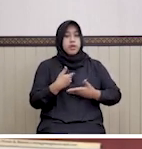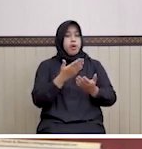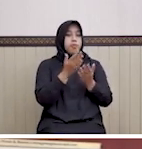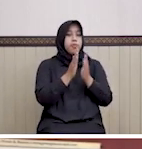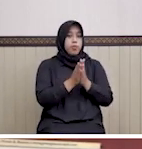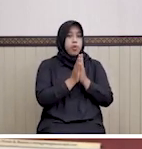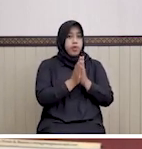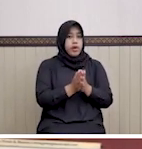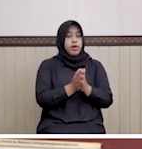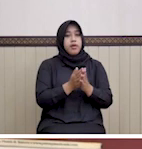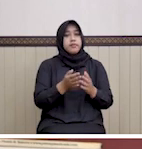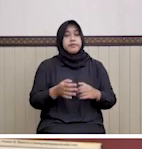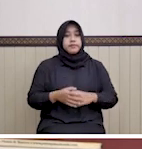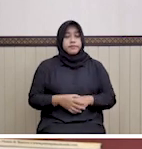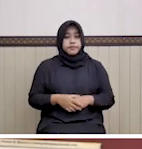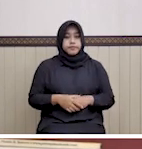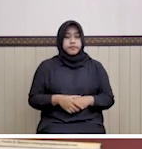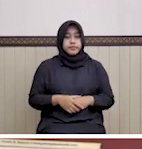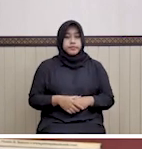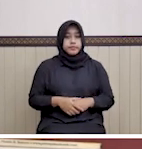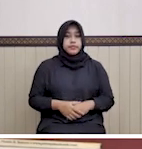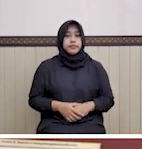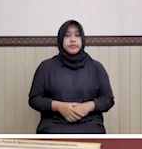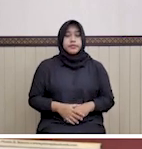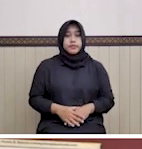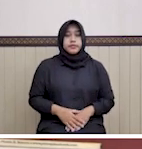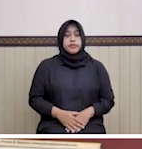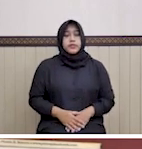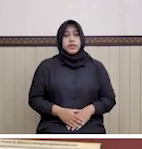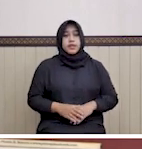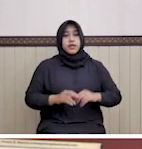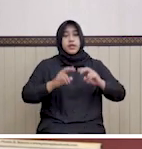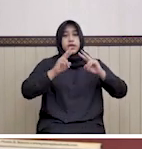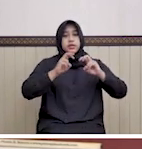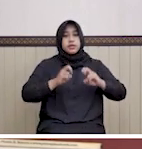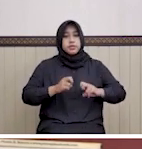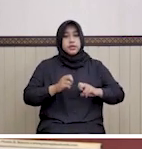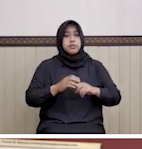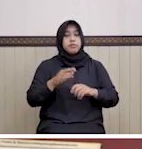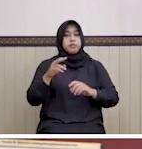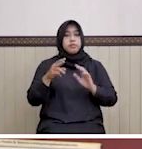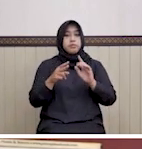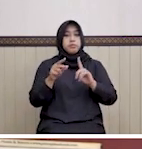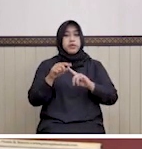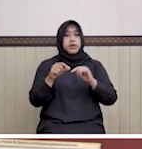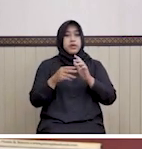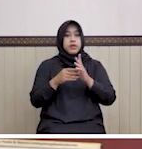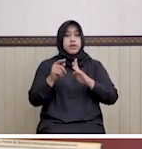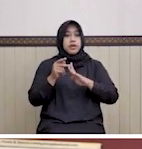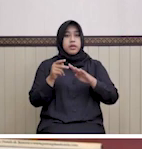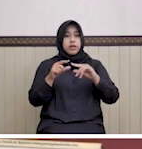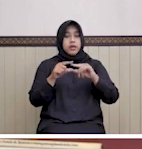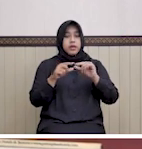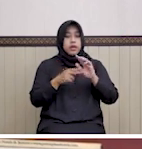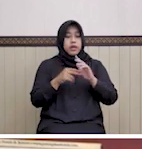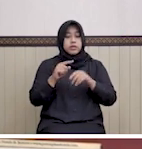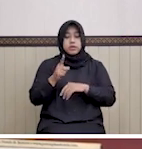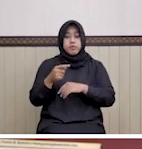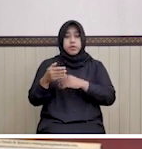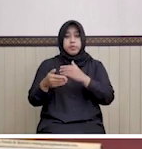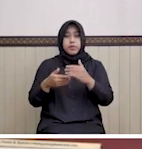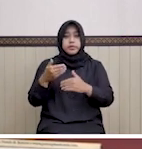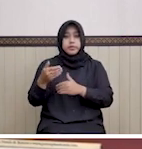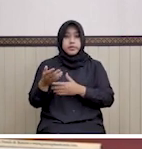sementara seperti itu untuk assessment penelaahan sampai akhirnya proses